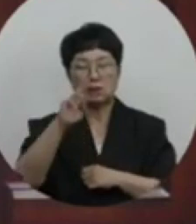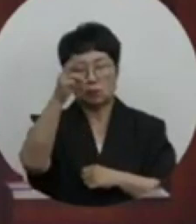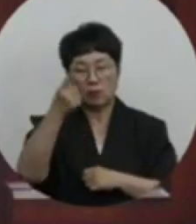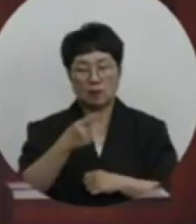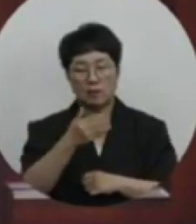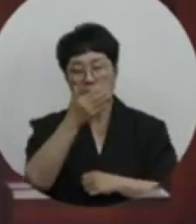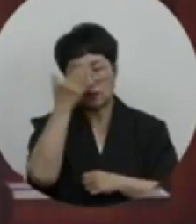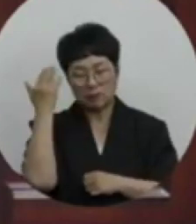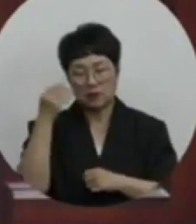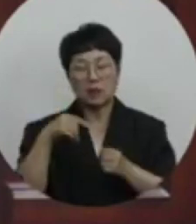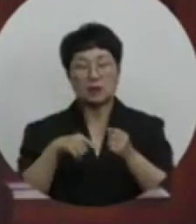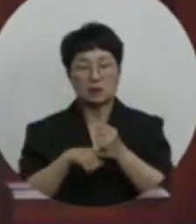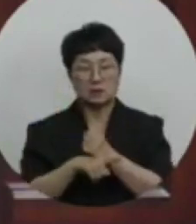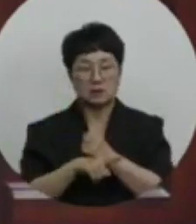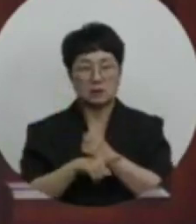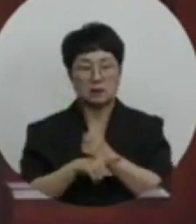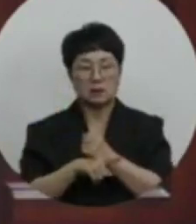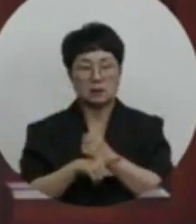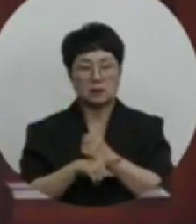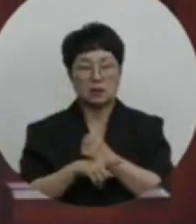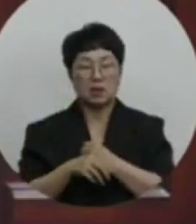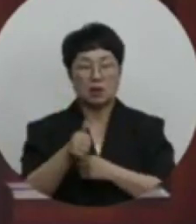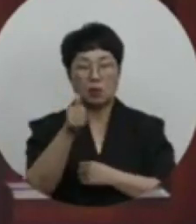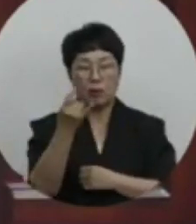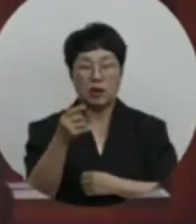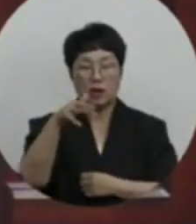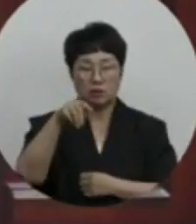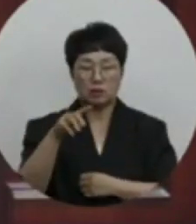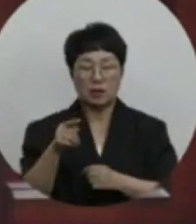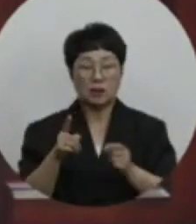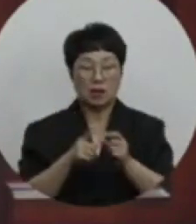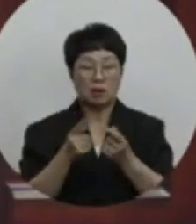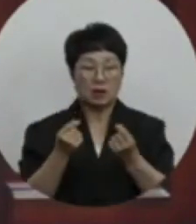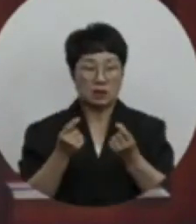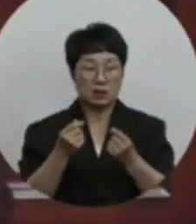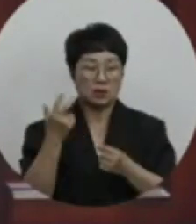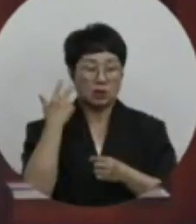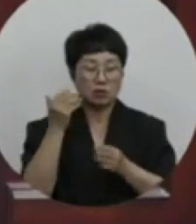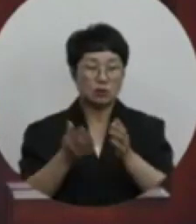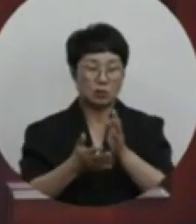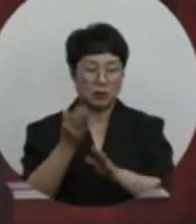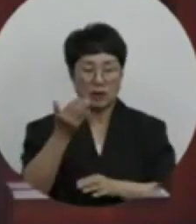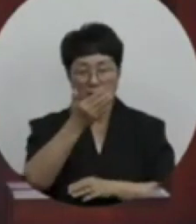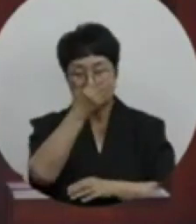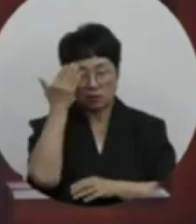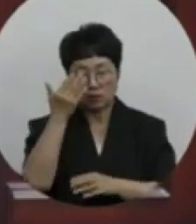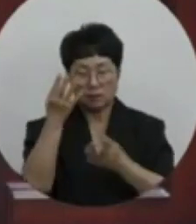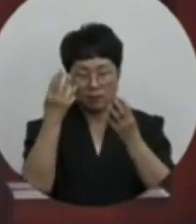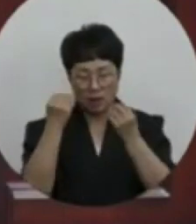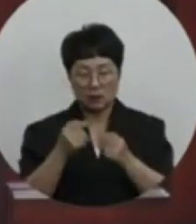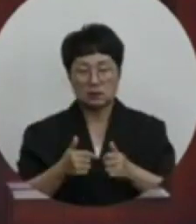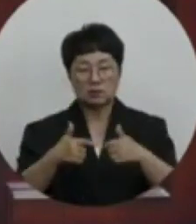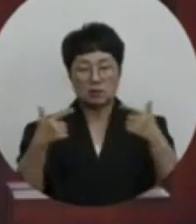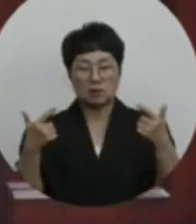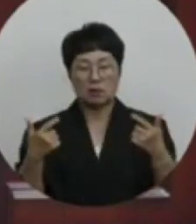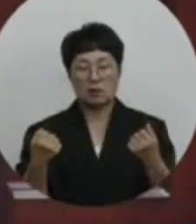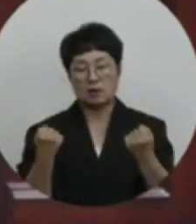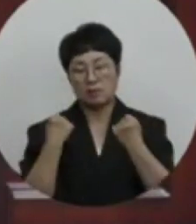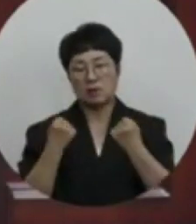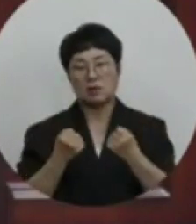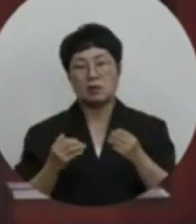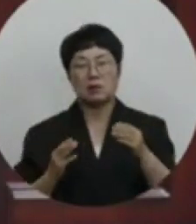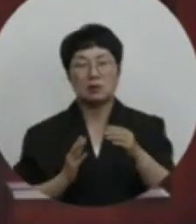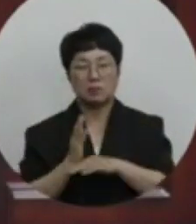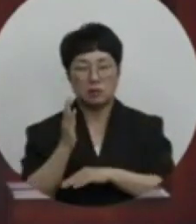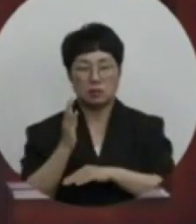뜻을 가지고 있다고 합니다. 우리 이 해춘이라는 말처럼 여주도시가 청년들이 많아져서 활력 넘치고